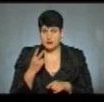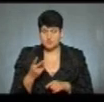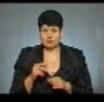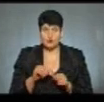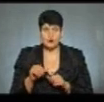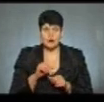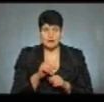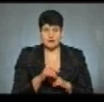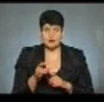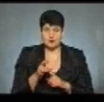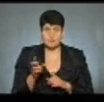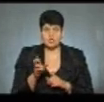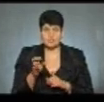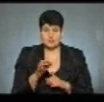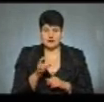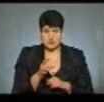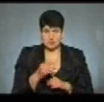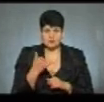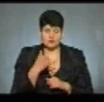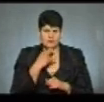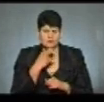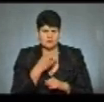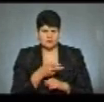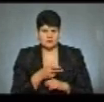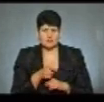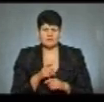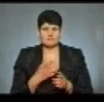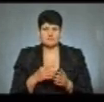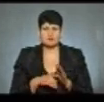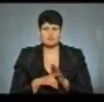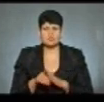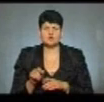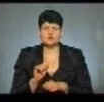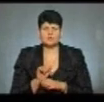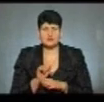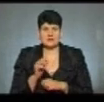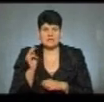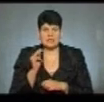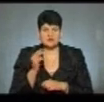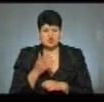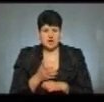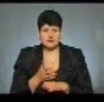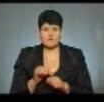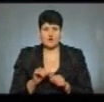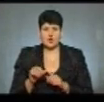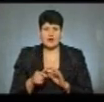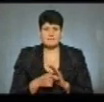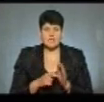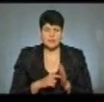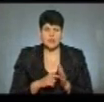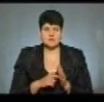деяких районах, от Бережанський район, я сьогодні звернула увагу, там вже починають призупиняти навчання в окремих